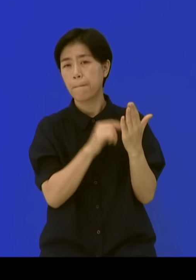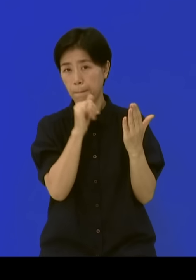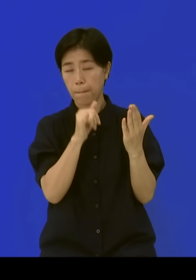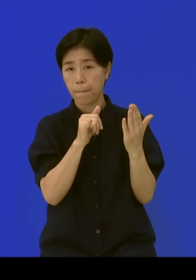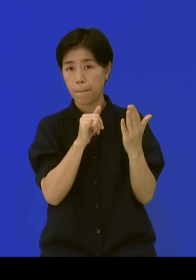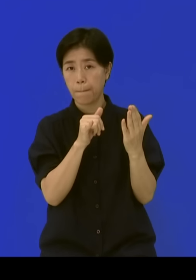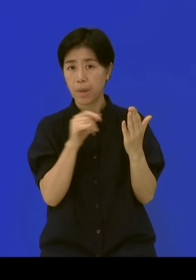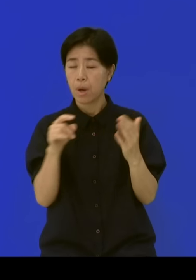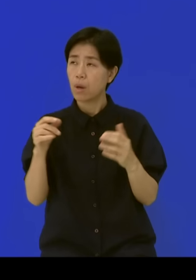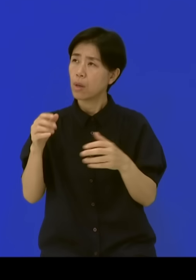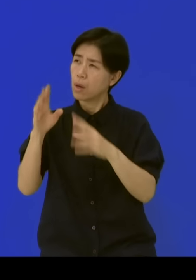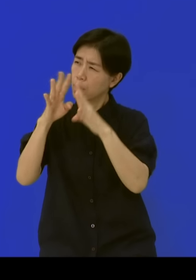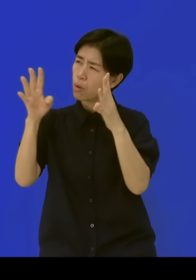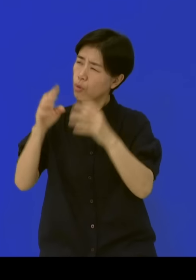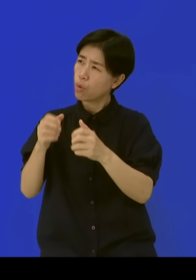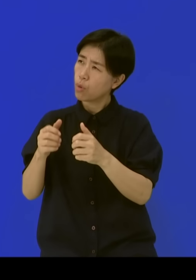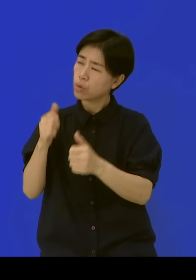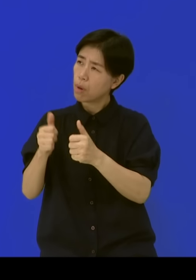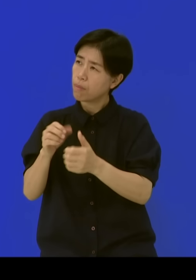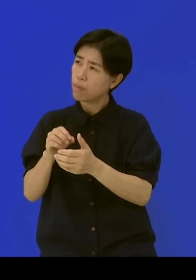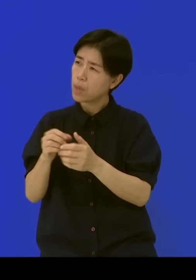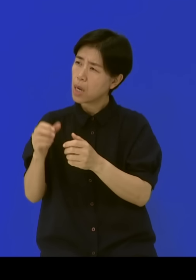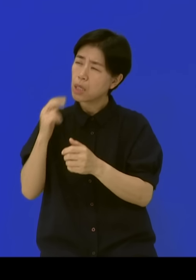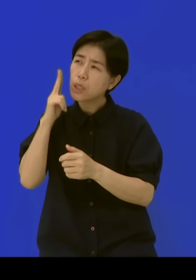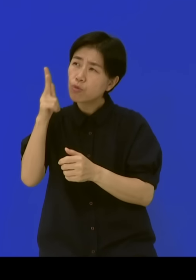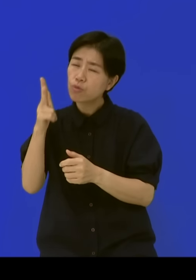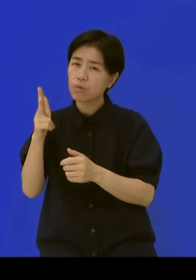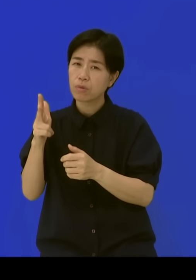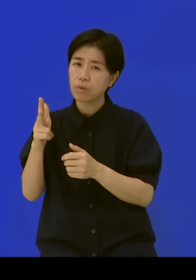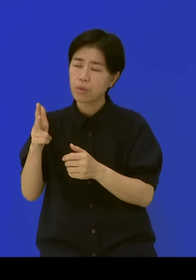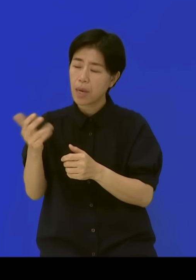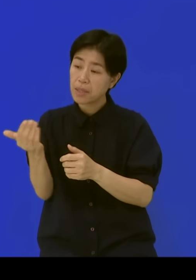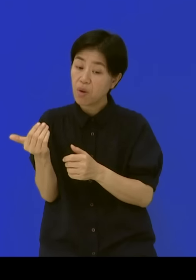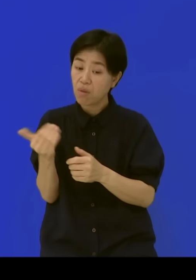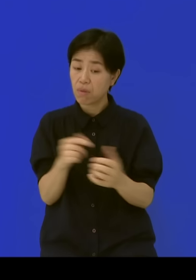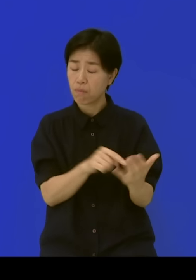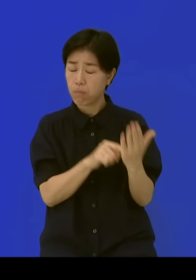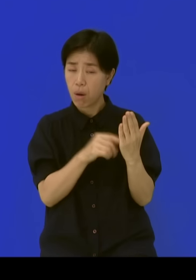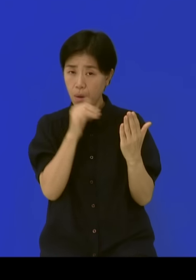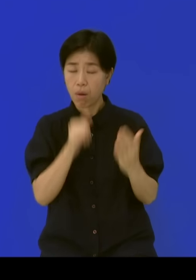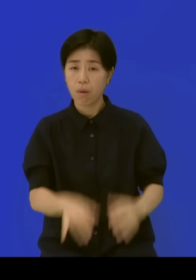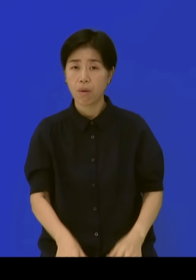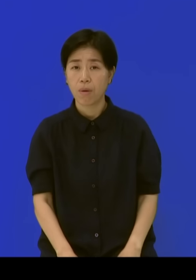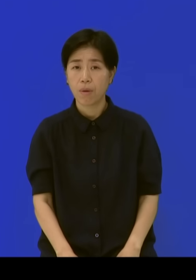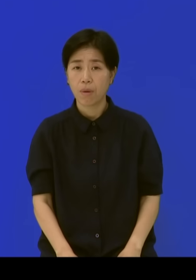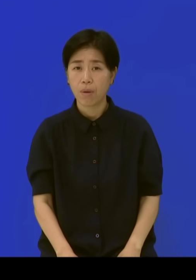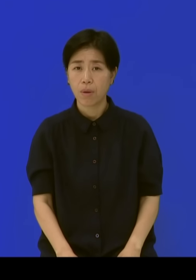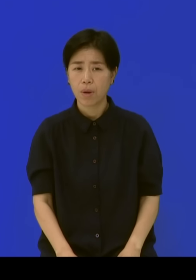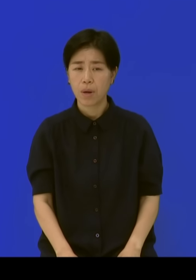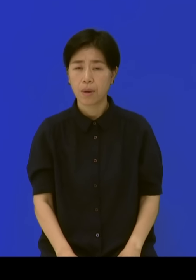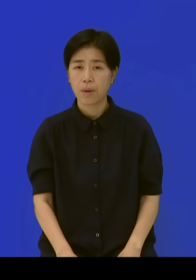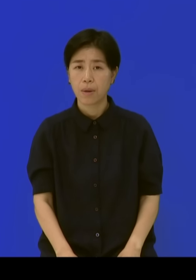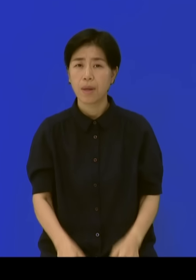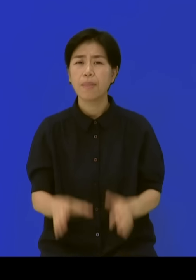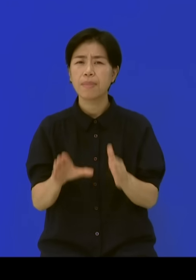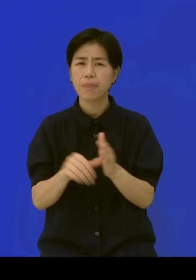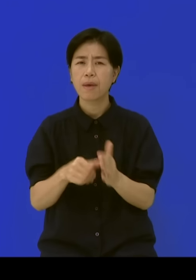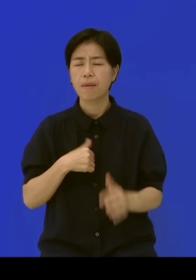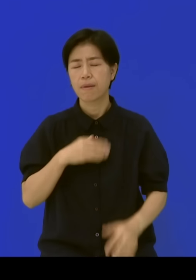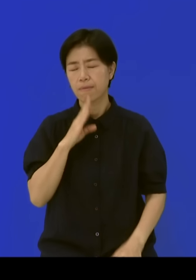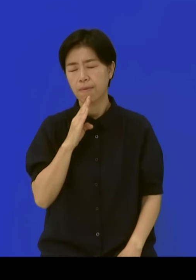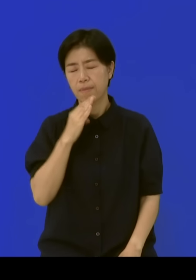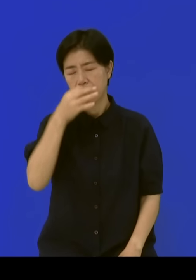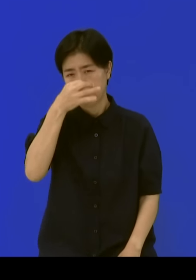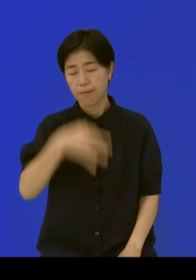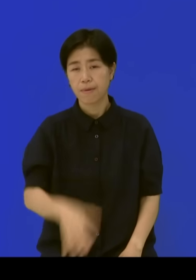아이고. 네, 악성일 수도 있겠다. 뭐 그때 당시에는 그런 말을 제가 들어서 예. 그때가 제가 제일 힘들었을 시기였거든요.